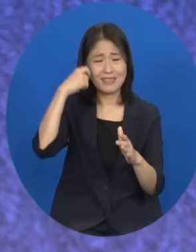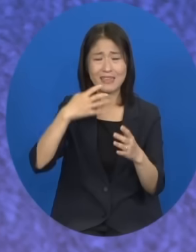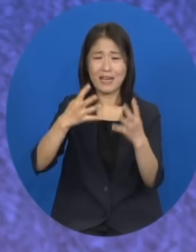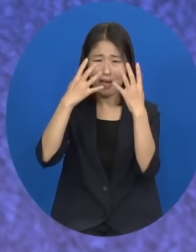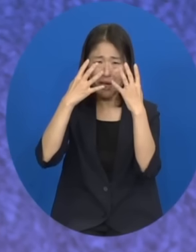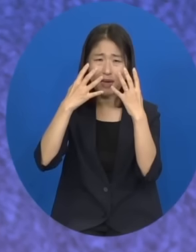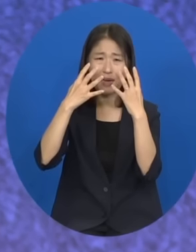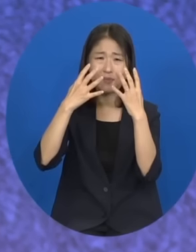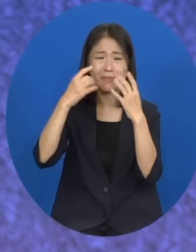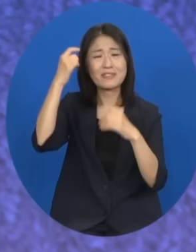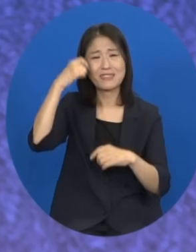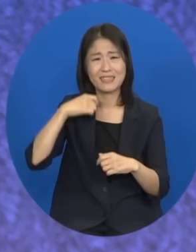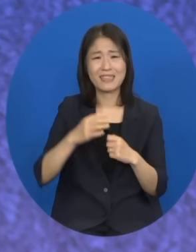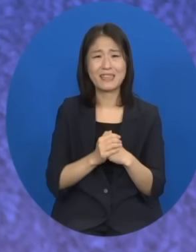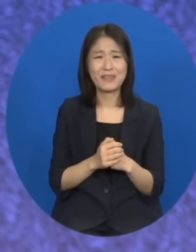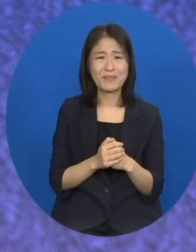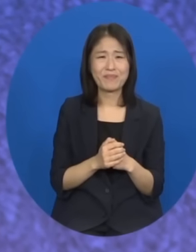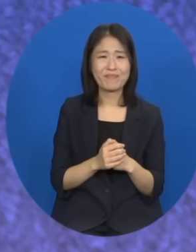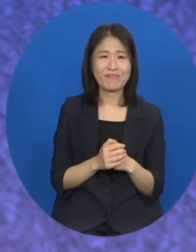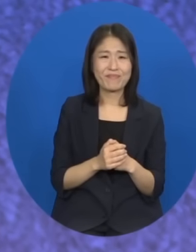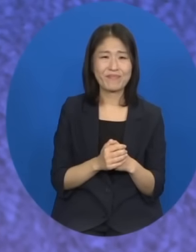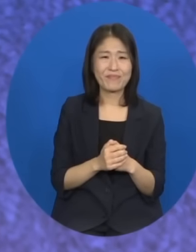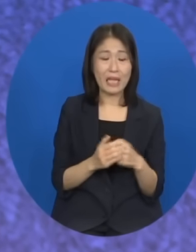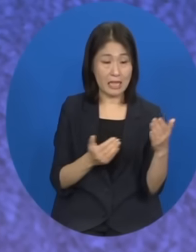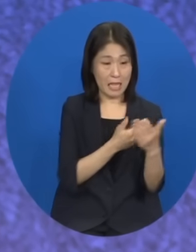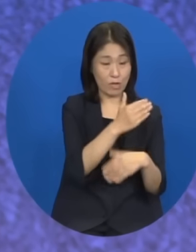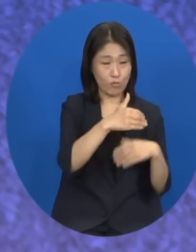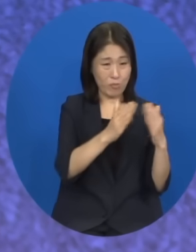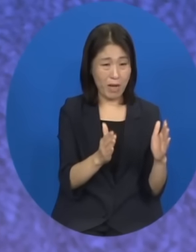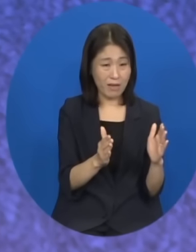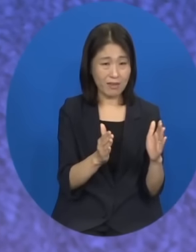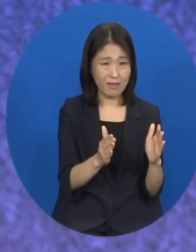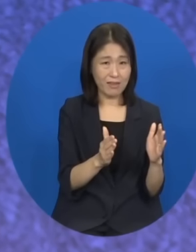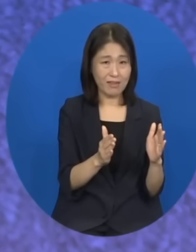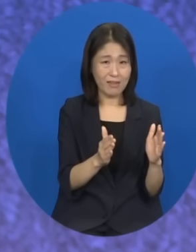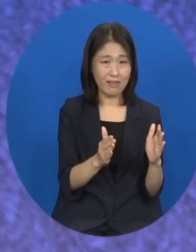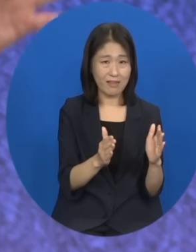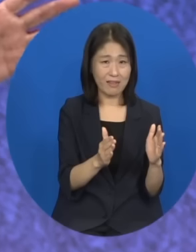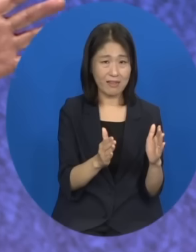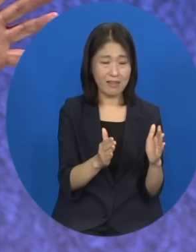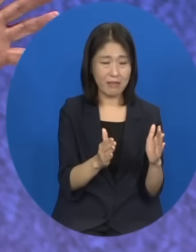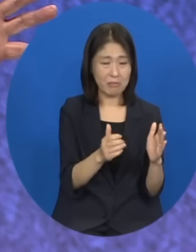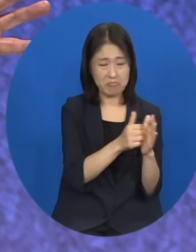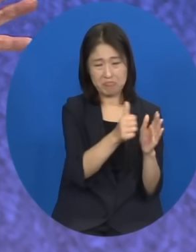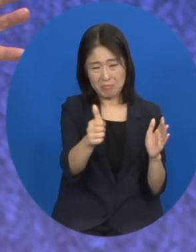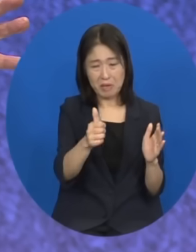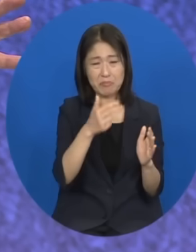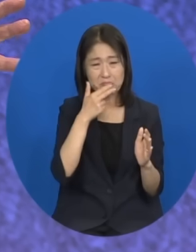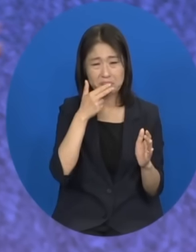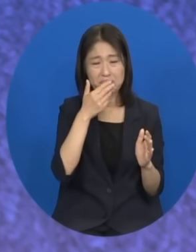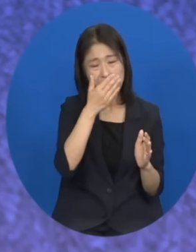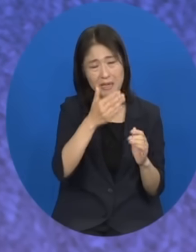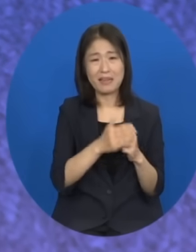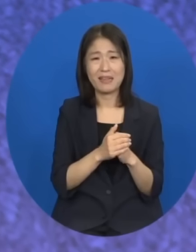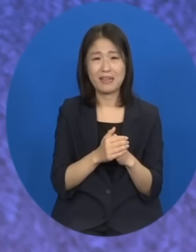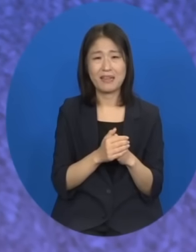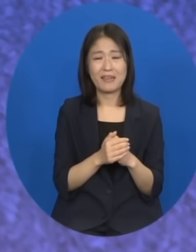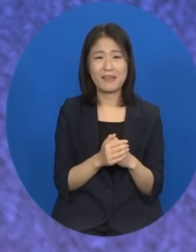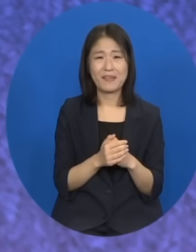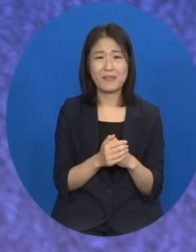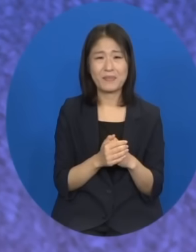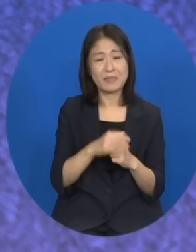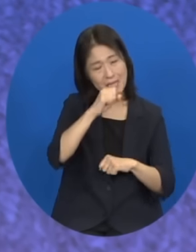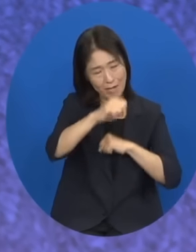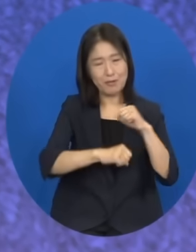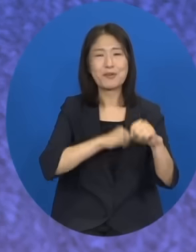얼마든지 나올 수 있어요. 얼마든지. 네. 그 나눔방 얼마든지 안 써도 돼요. 네.